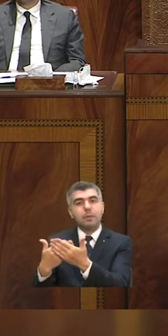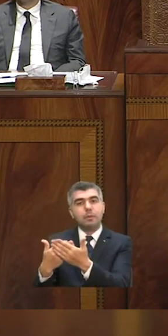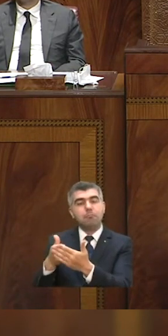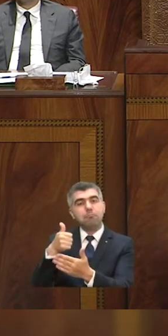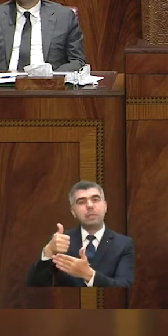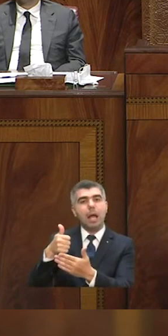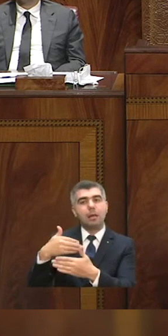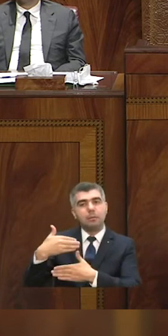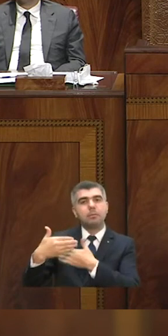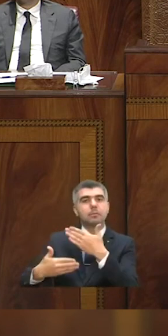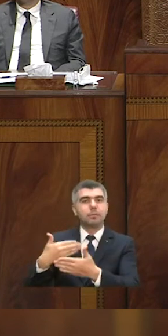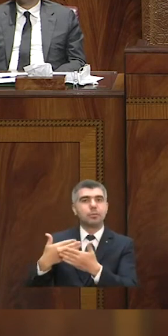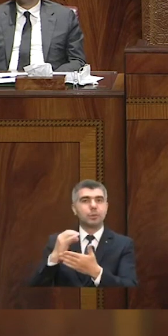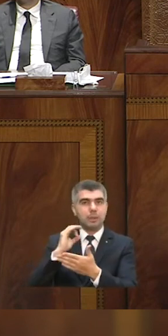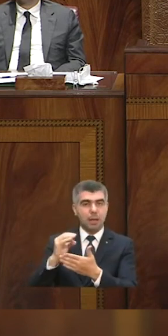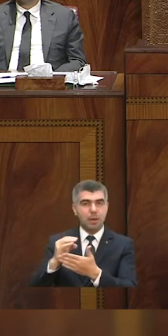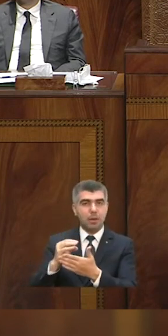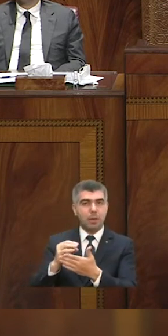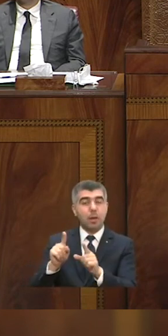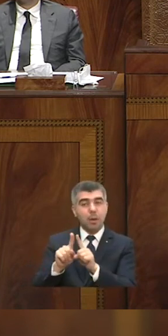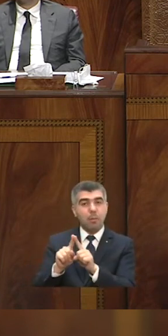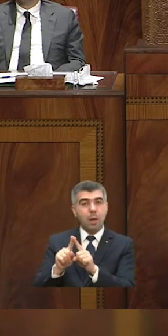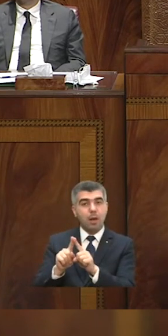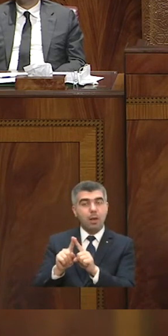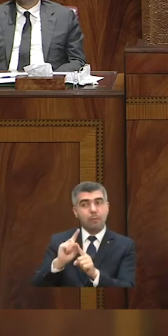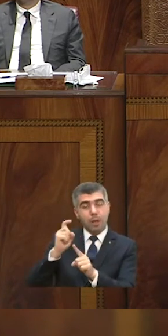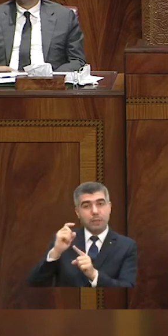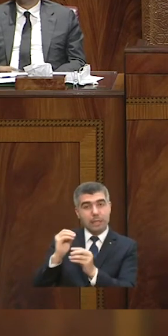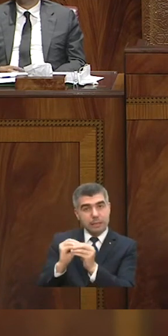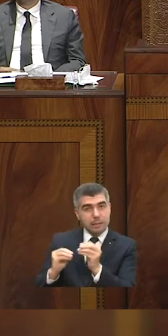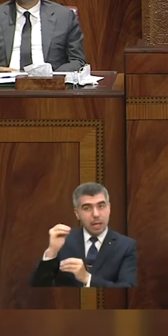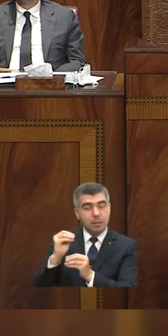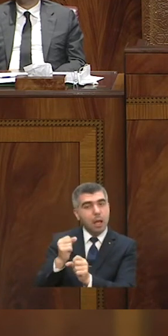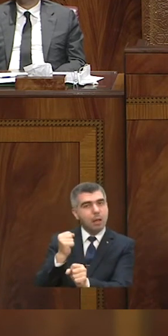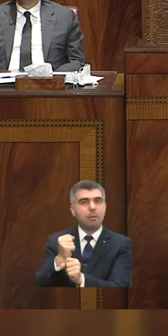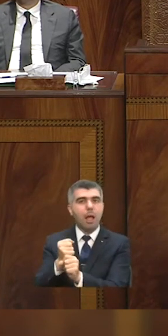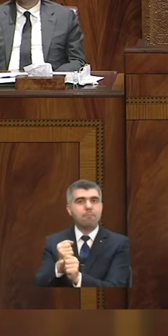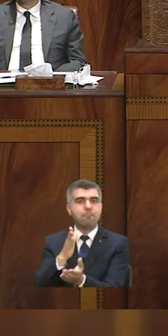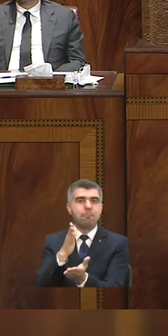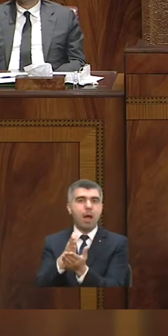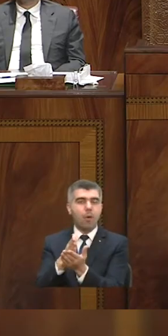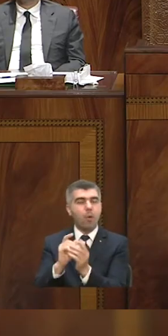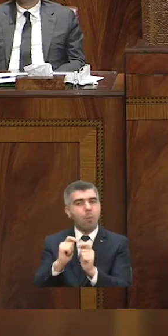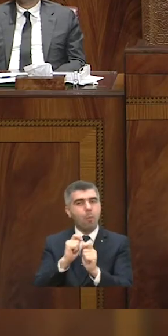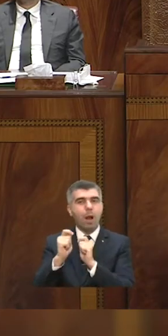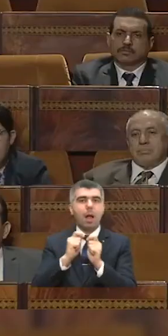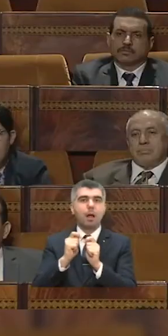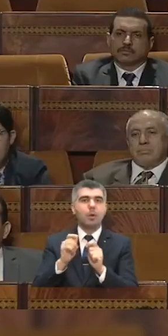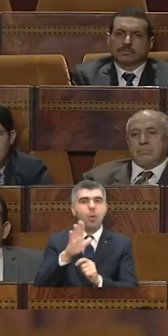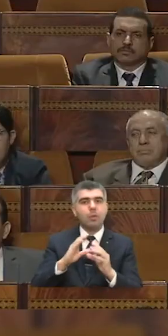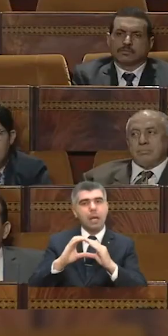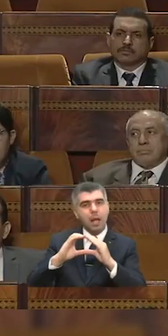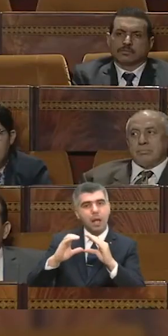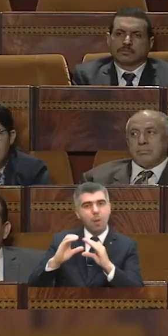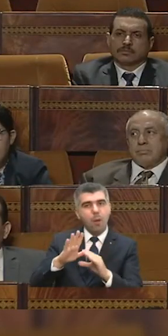دي كونديسيون خصهم، يعني كاين واحد الاعتبارات اللي خصهم ياخذوها بعين سميتو، وهذيك الاعتبارات غادي يكون فيها نقاش، غيكون فيها حوار،